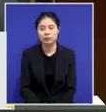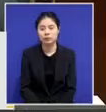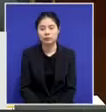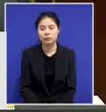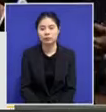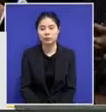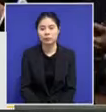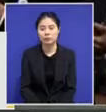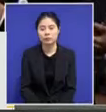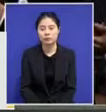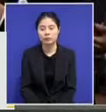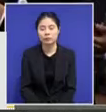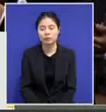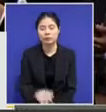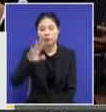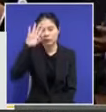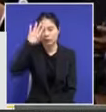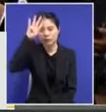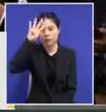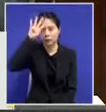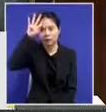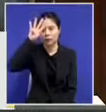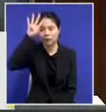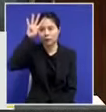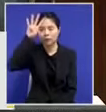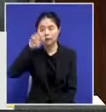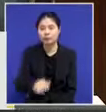ประมิตรกุล คุณธนาธรจึงรุ่งเรืองกิจค่ะ